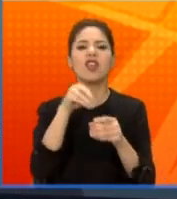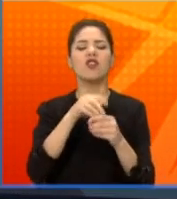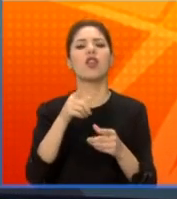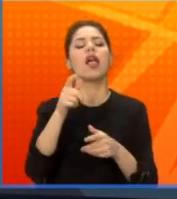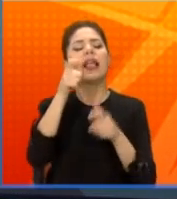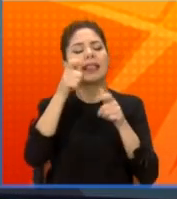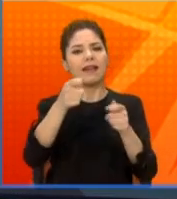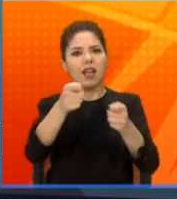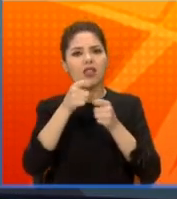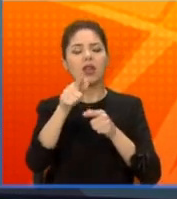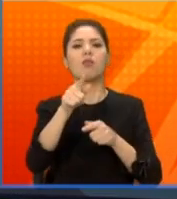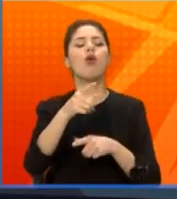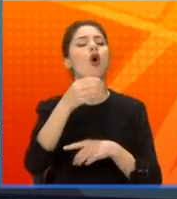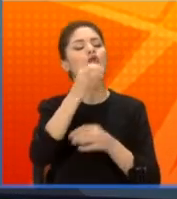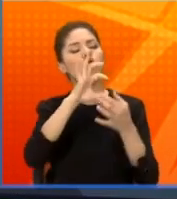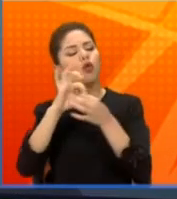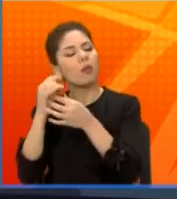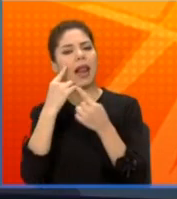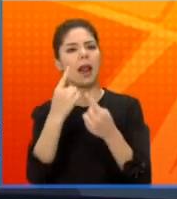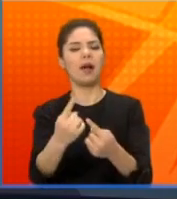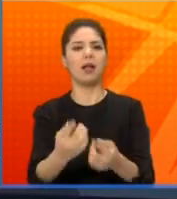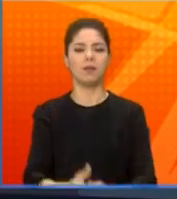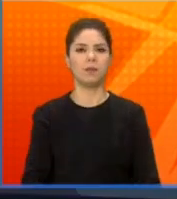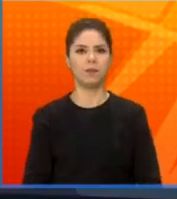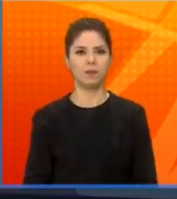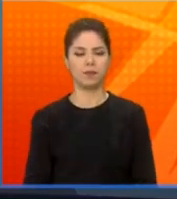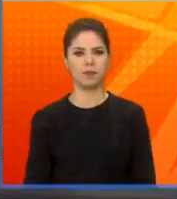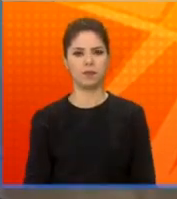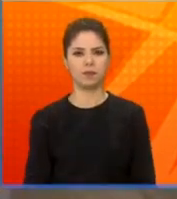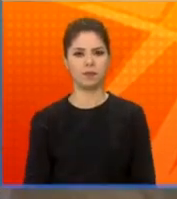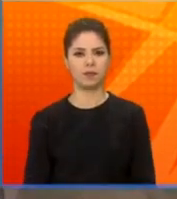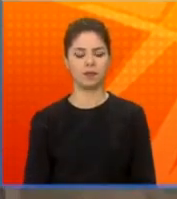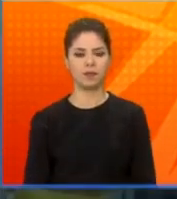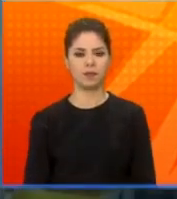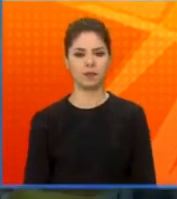yaptı. İşte sıcağı sıcağına o cümleler geliyor.